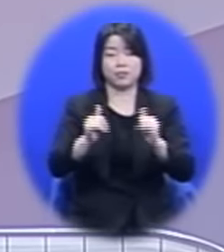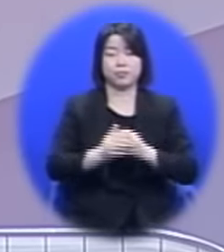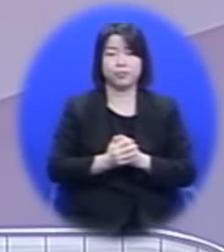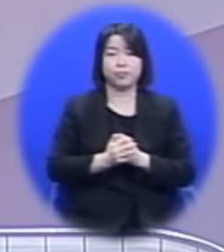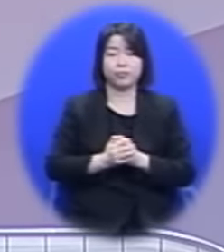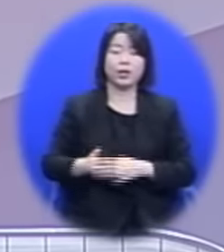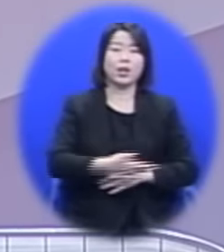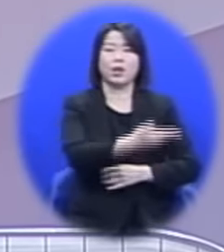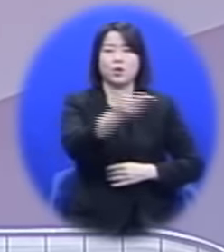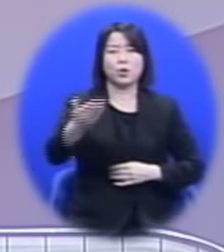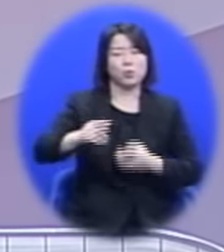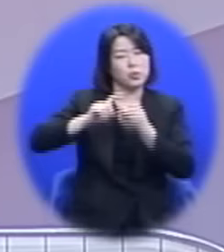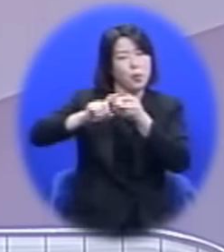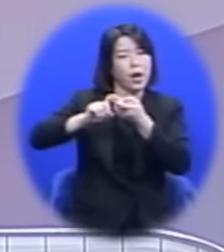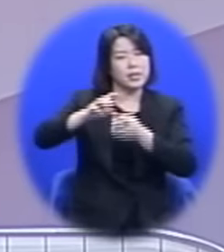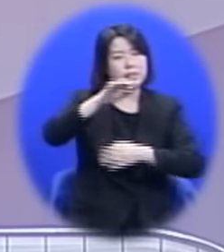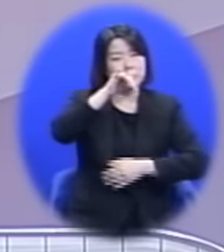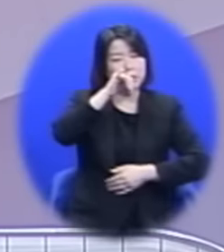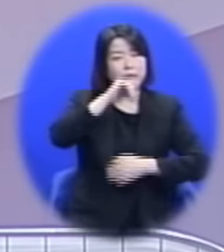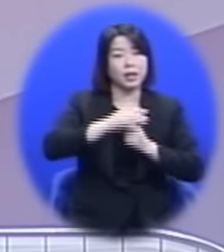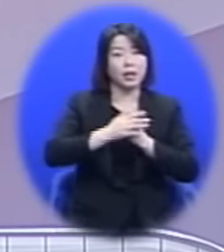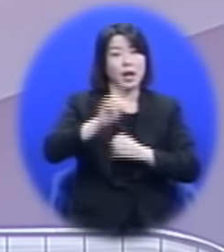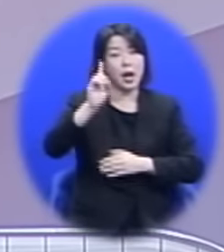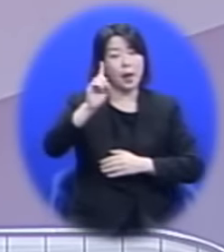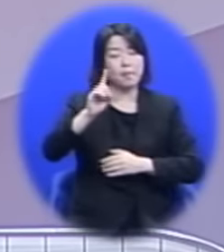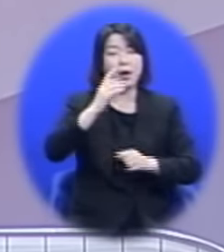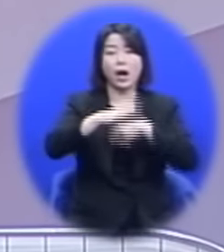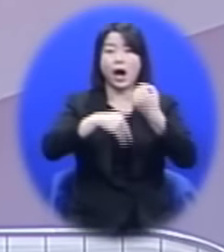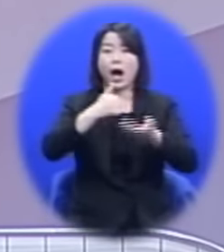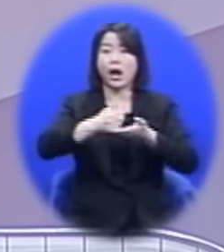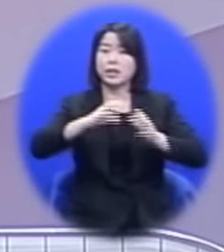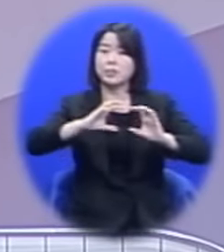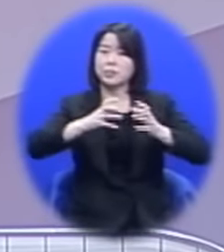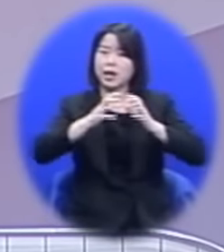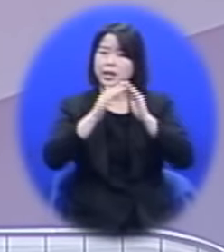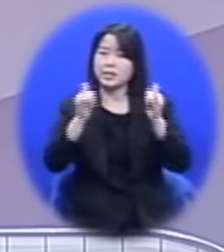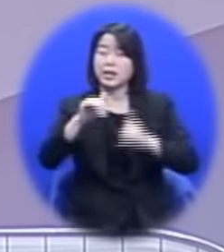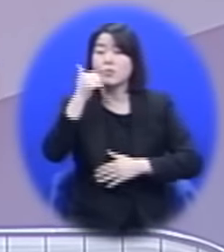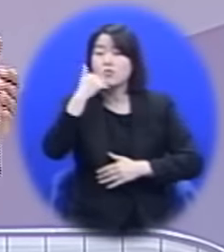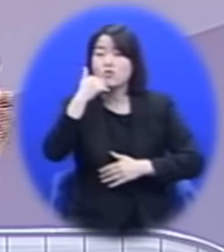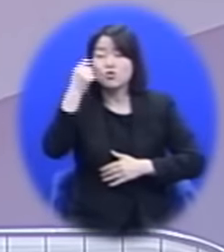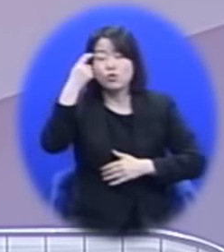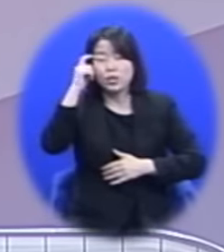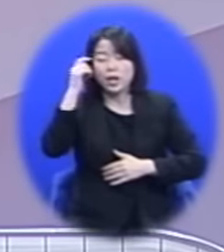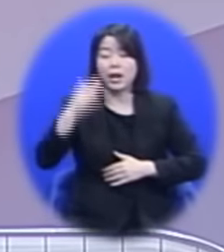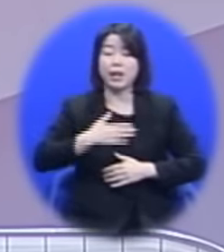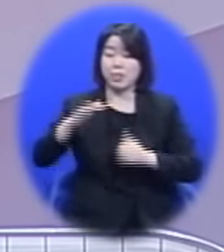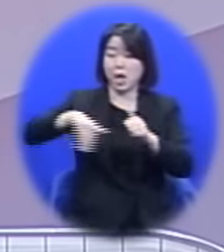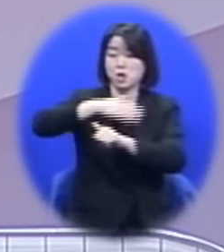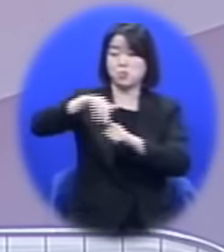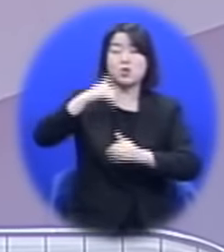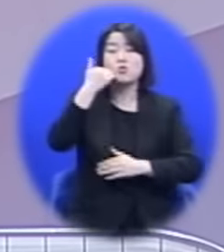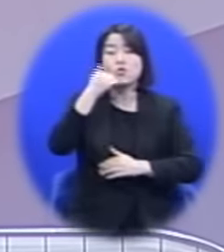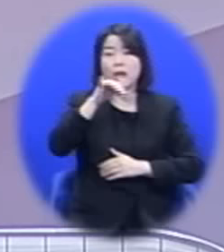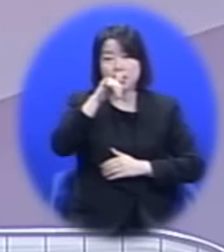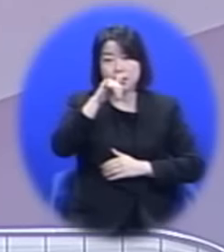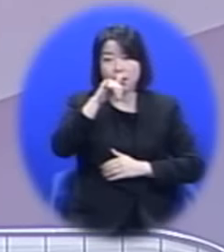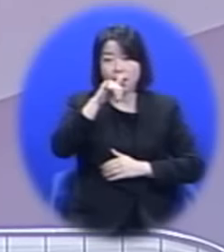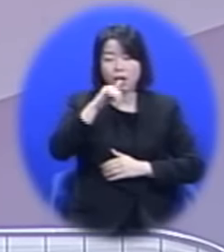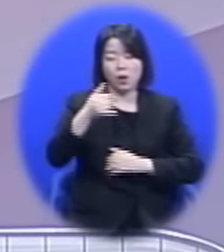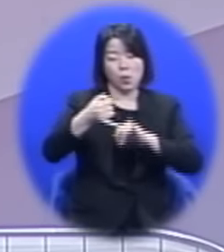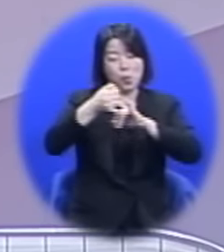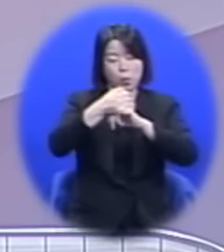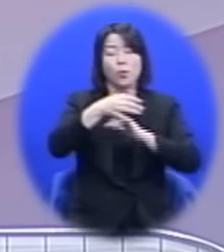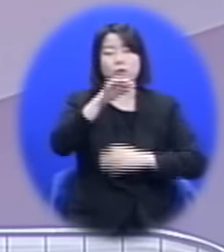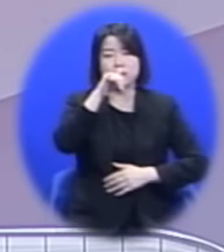여러분들도 한번 관심 있게 한번 하나님의 나라 시민이 누군가 내 주변에 반드시 있습니다.